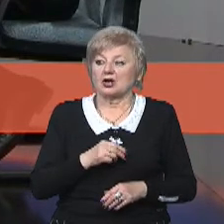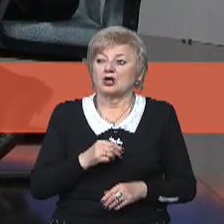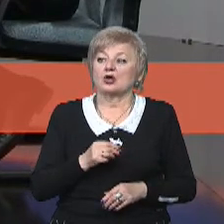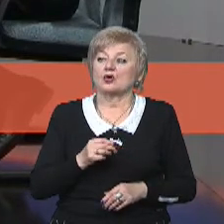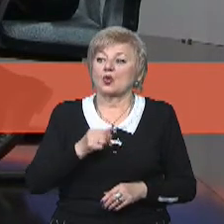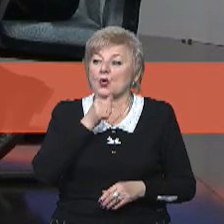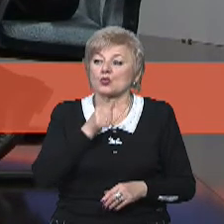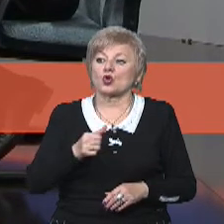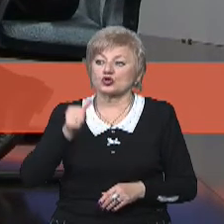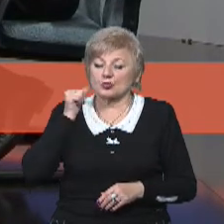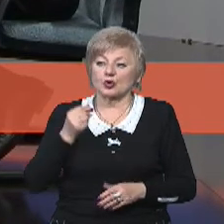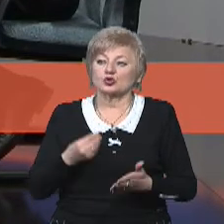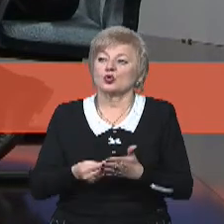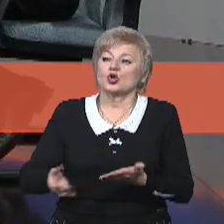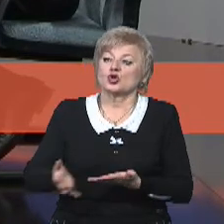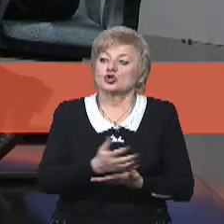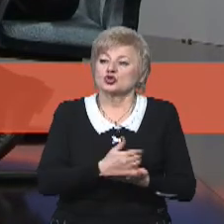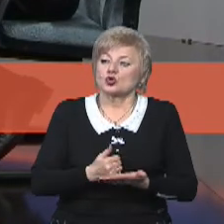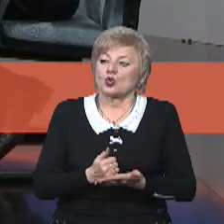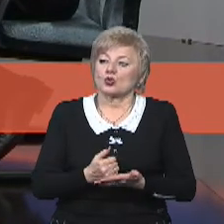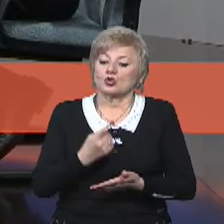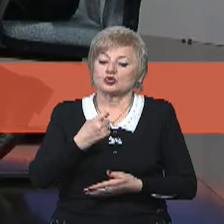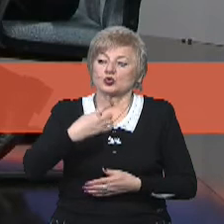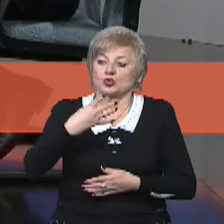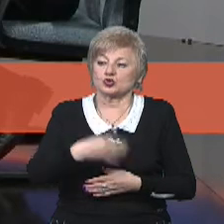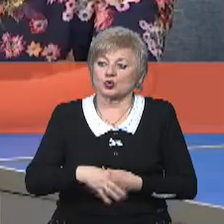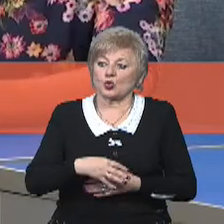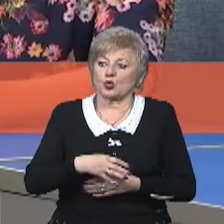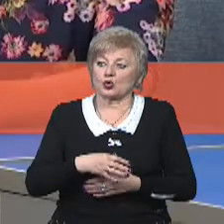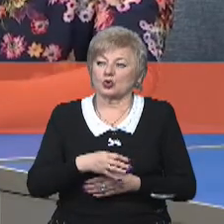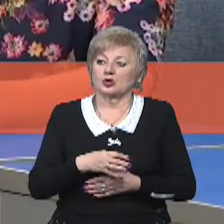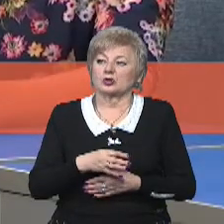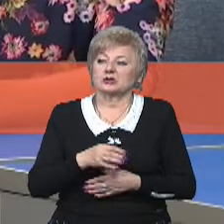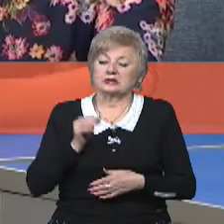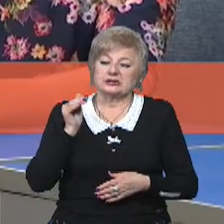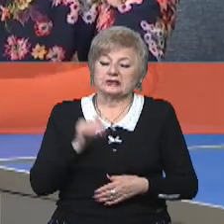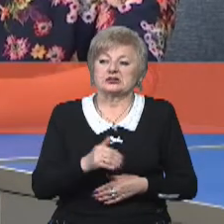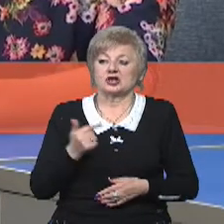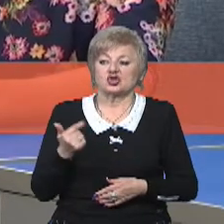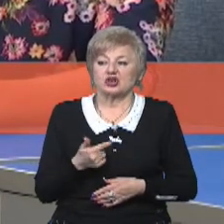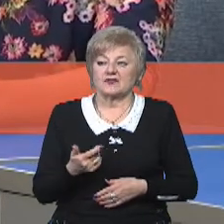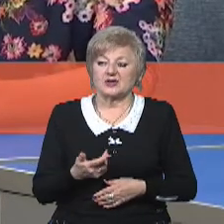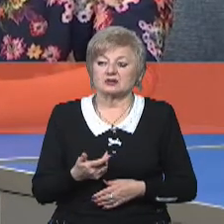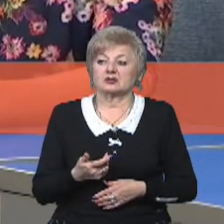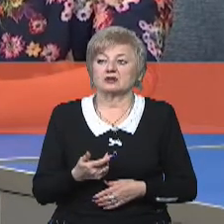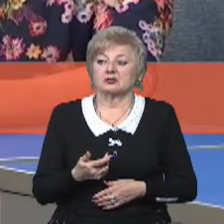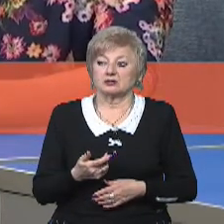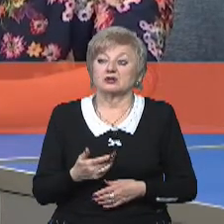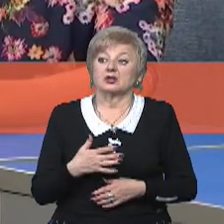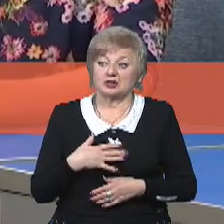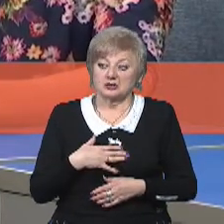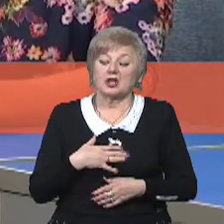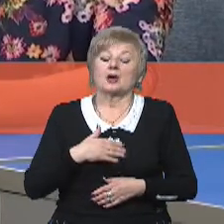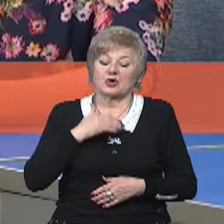Але минулого року ми зібрали 140 чи 130, 140 тисяч гривень. І, в принципі, нам